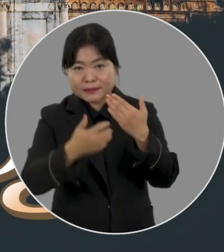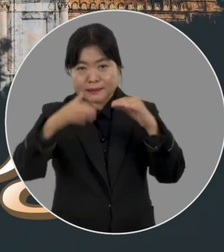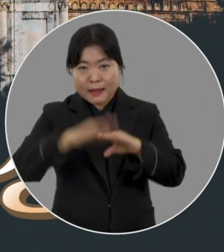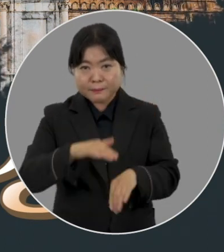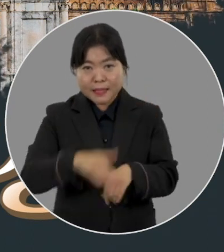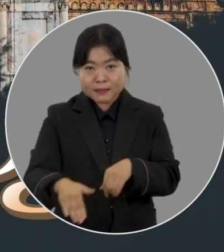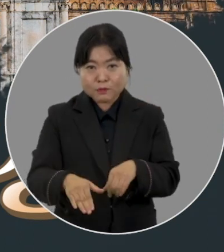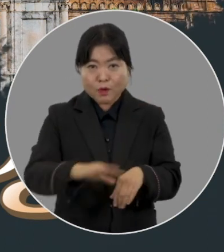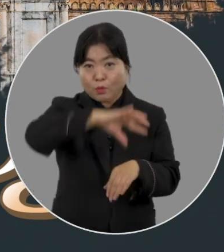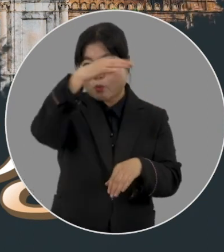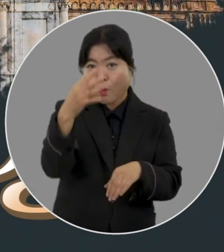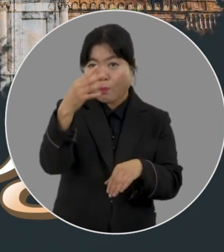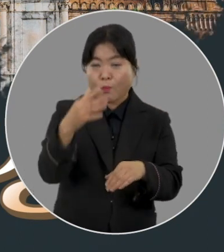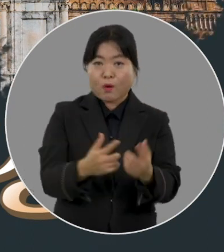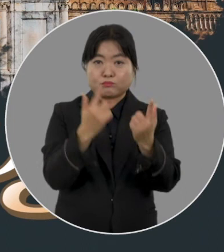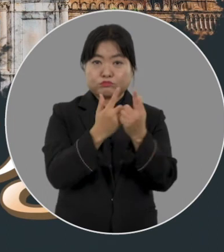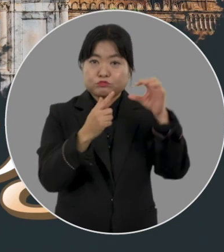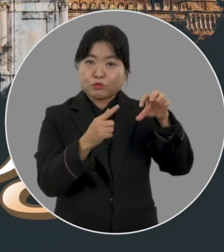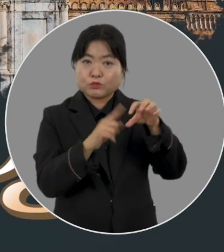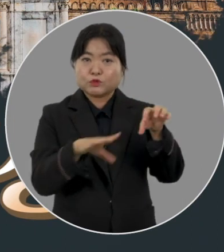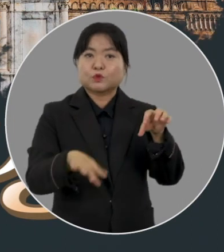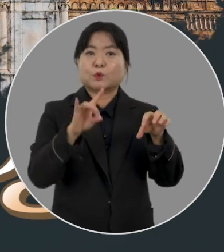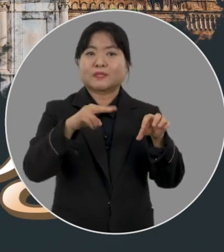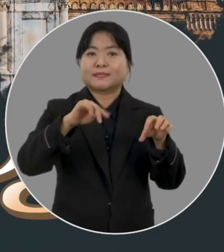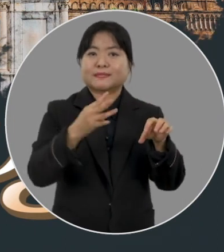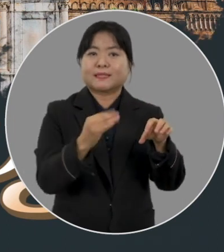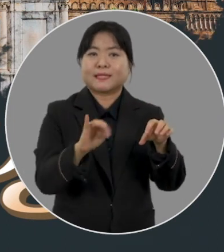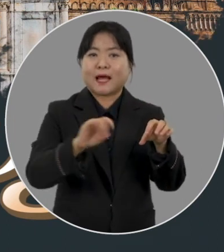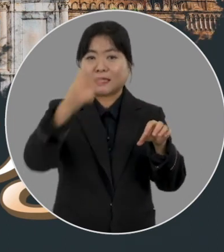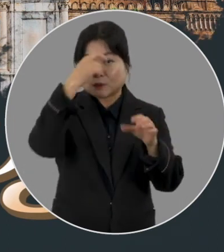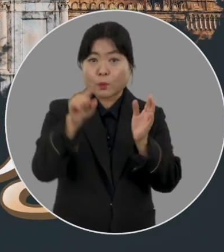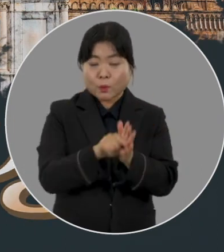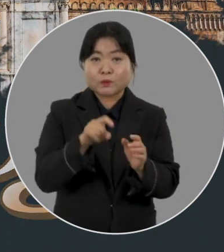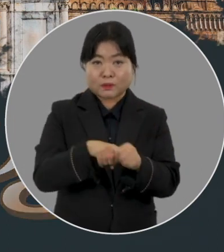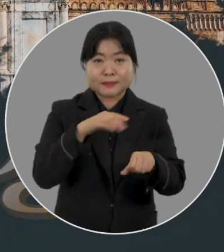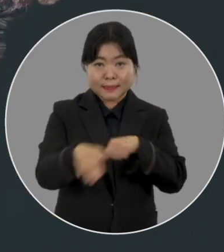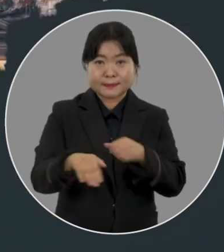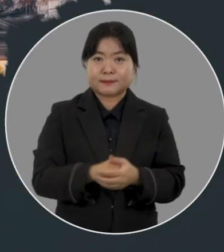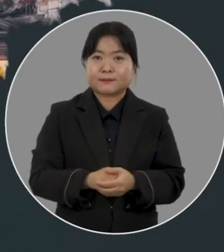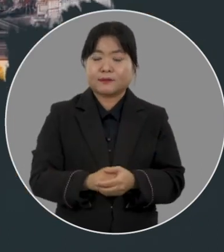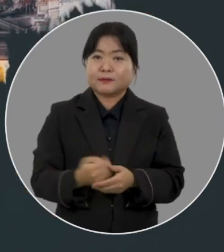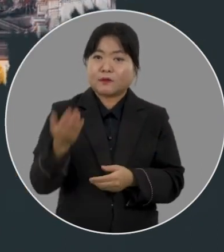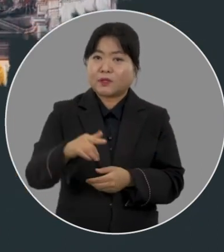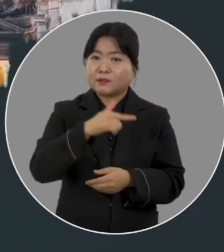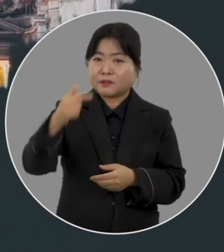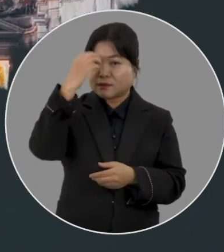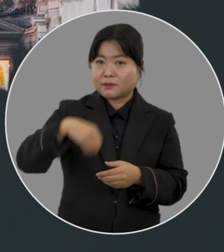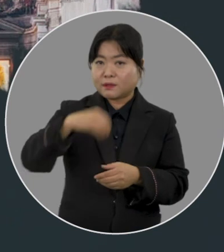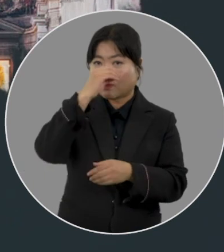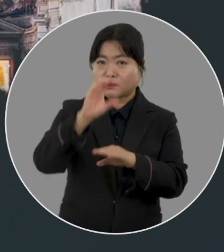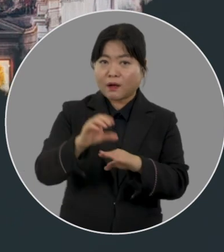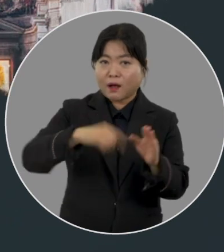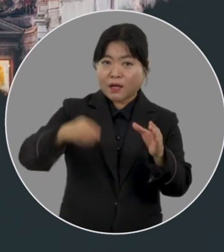양식이고 돔과 북쪽은 이제 초기 시칠리아 기독교적인 양식이었습니다. 그런데 이 대성당